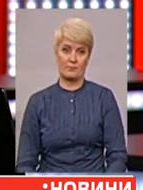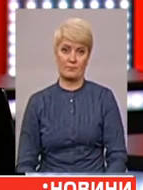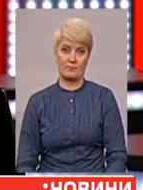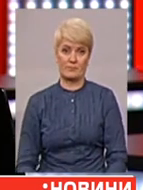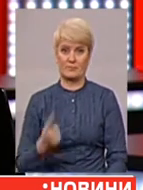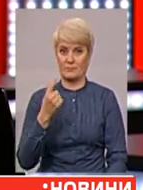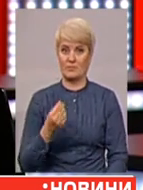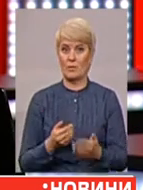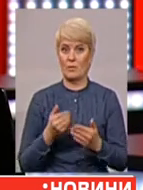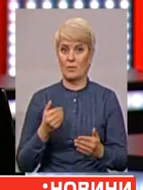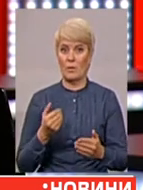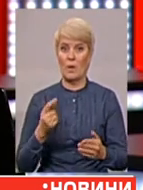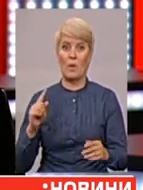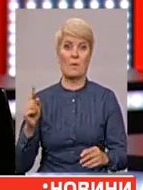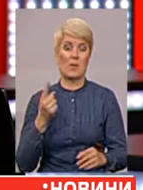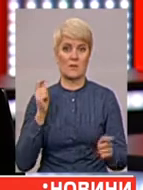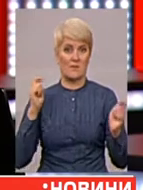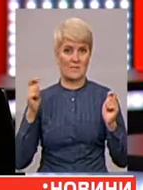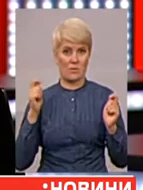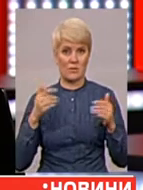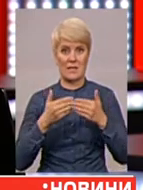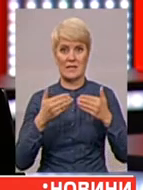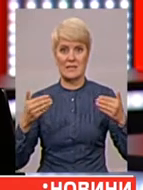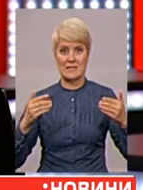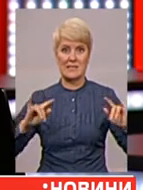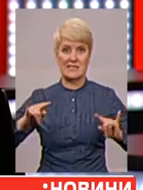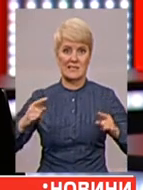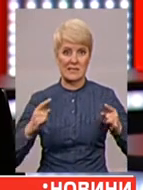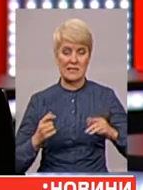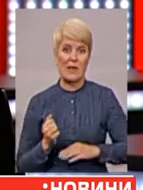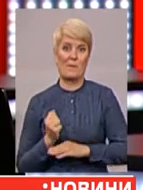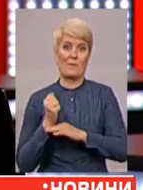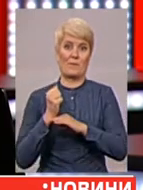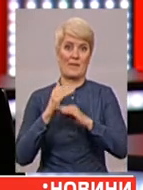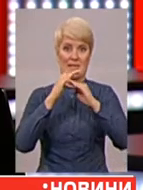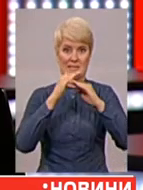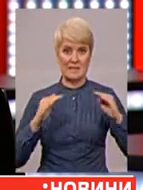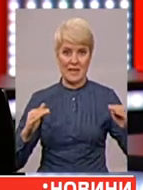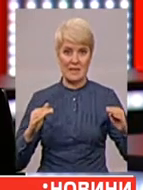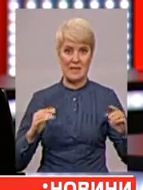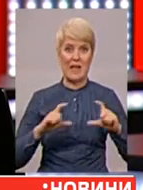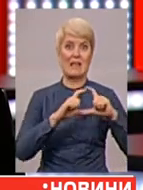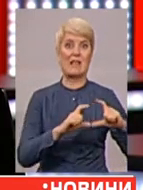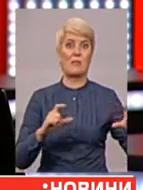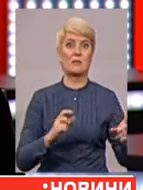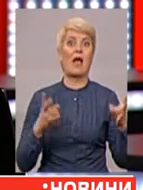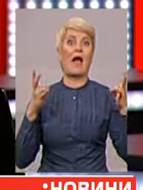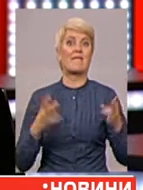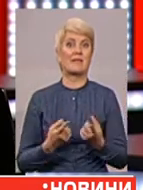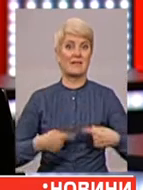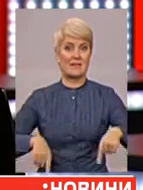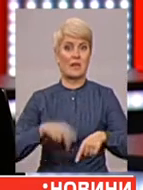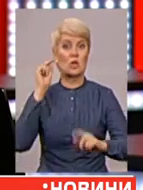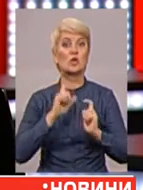За день до першого дзвоника з тріщинами в стінах, підпірками стелі і табличками аварійні ділянки. Такий вигляд має школа в